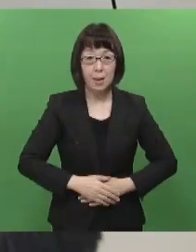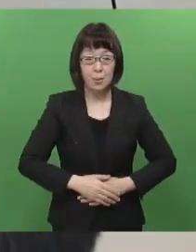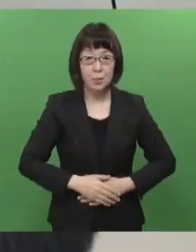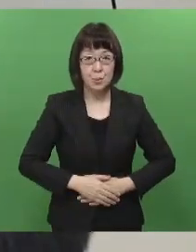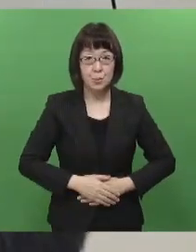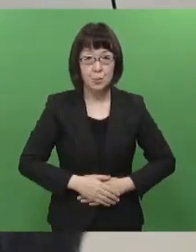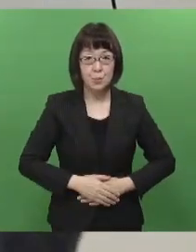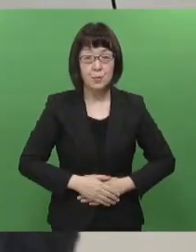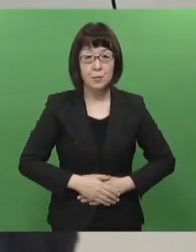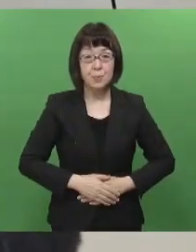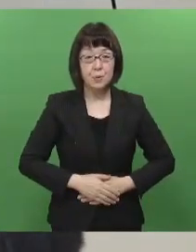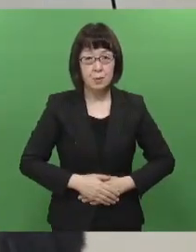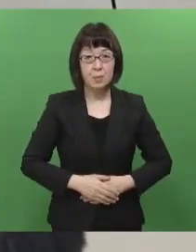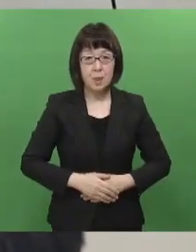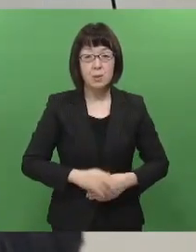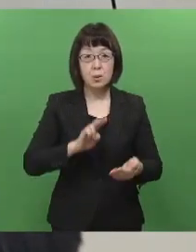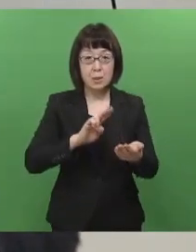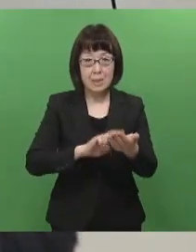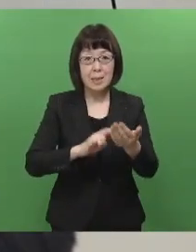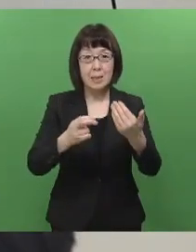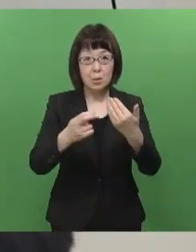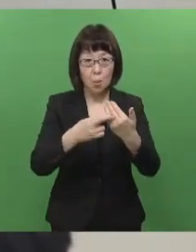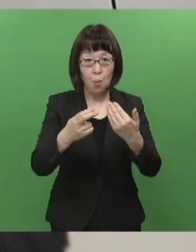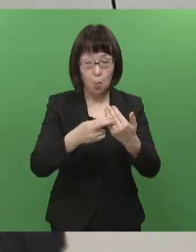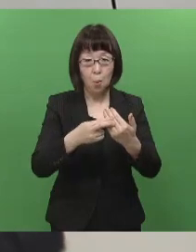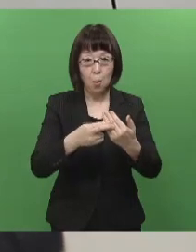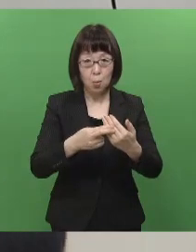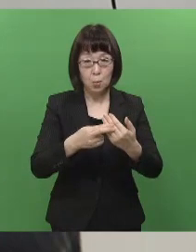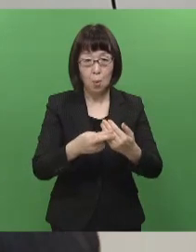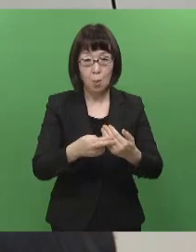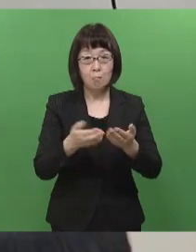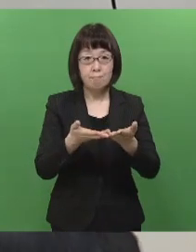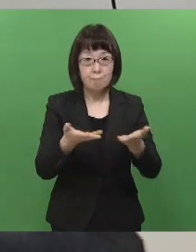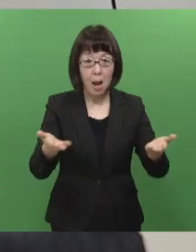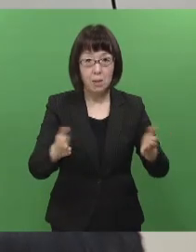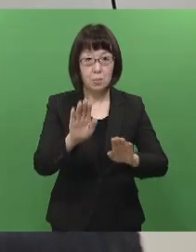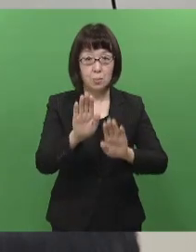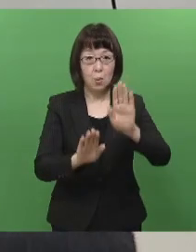いて医療提供体制についてお伝えをいたします。